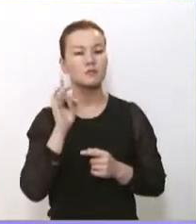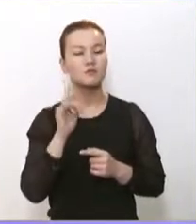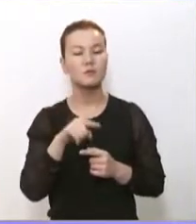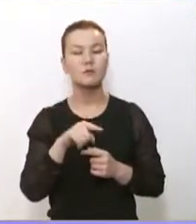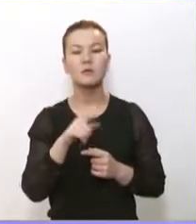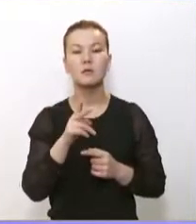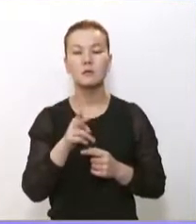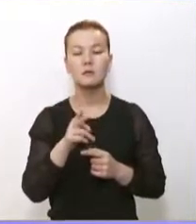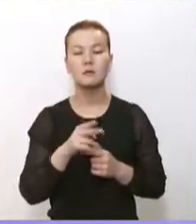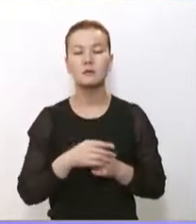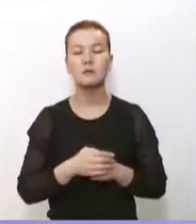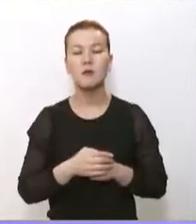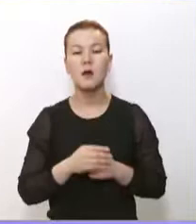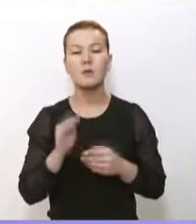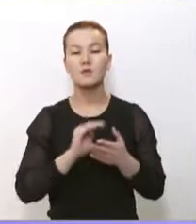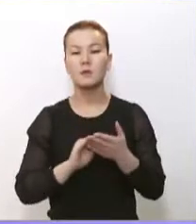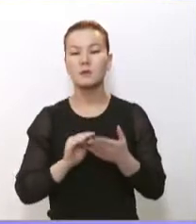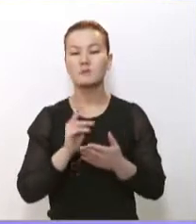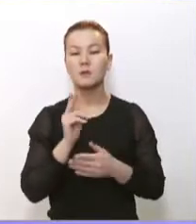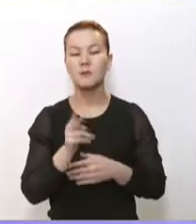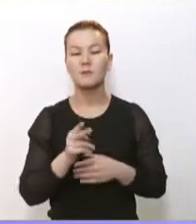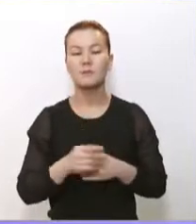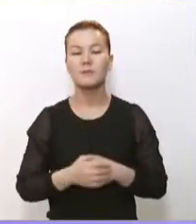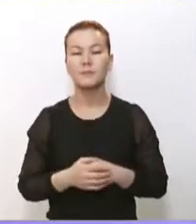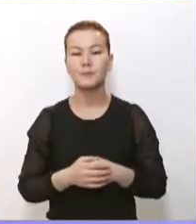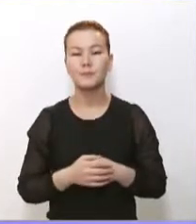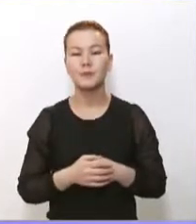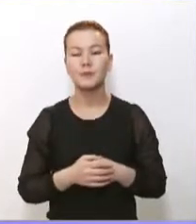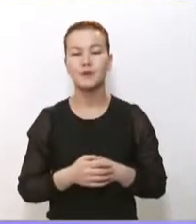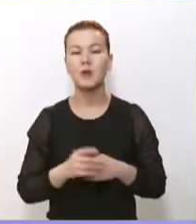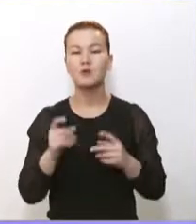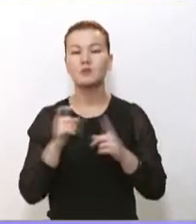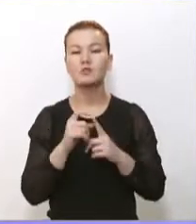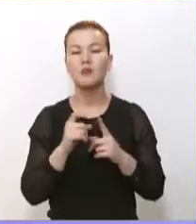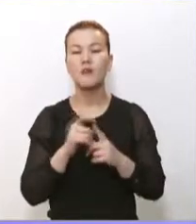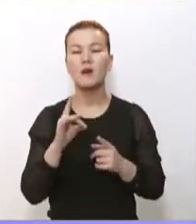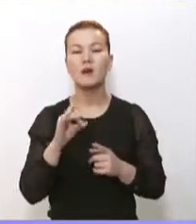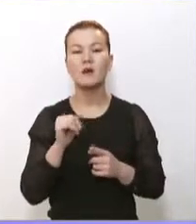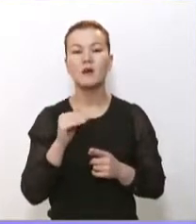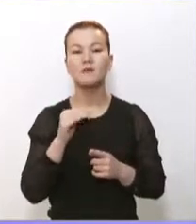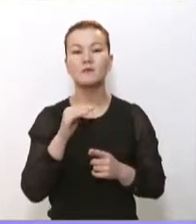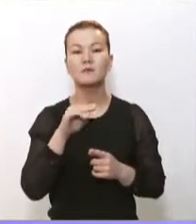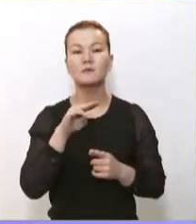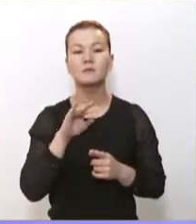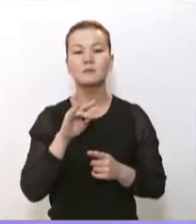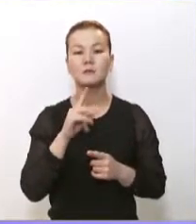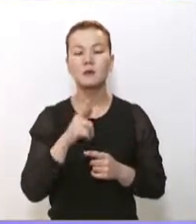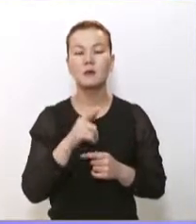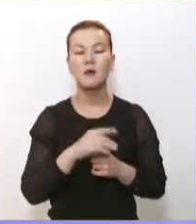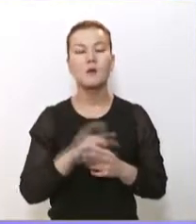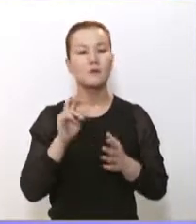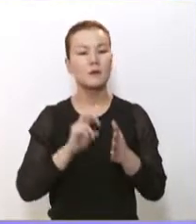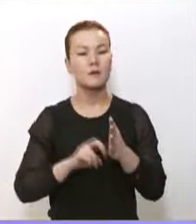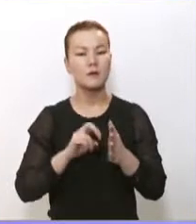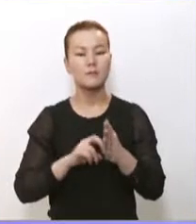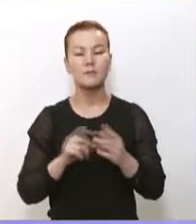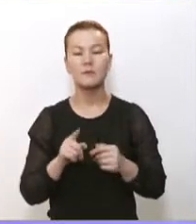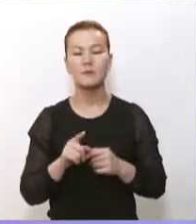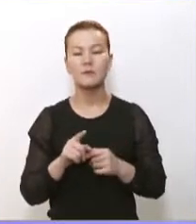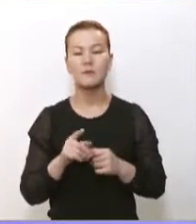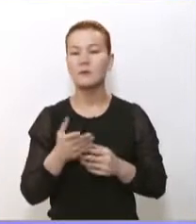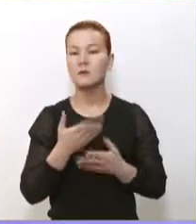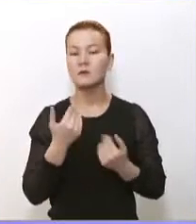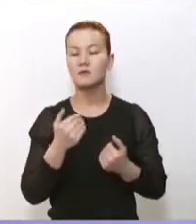К. Пишем букву К. Слово рафтинг. Проверяем.